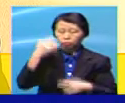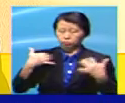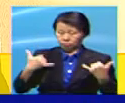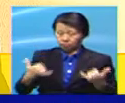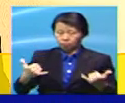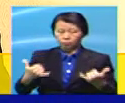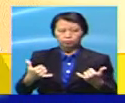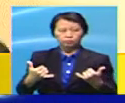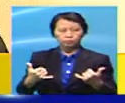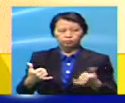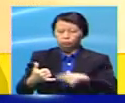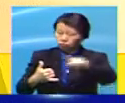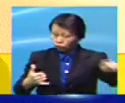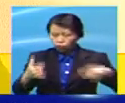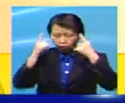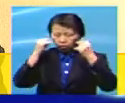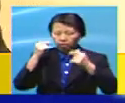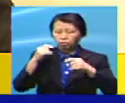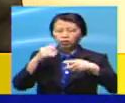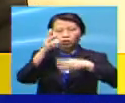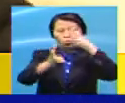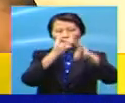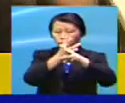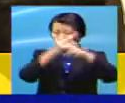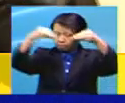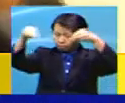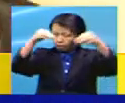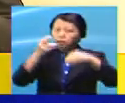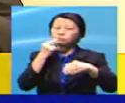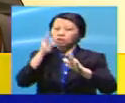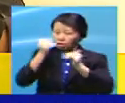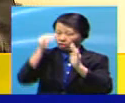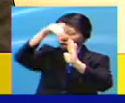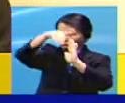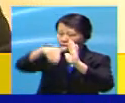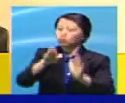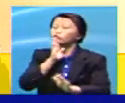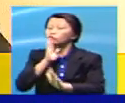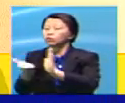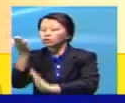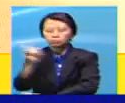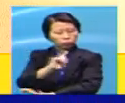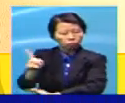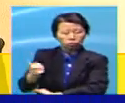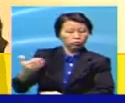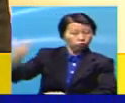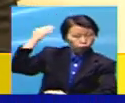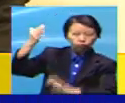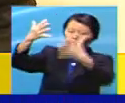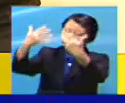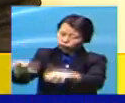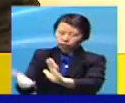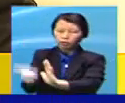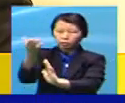moment the world market on sugar is going down? Masa kita naikkan dulu, it was